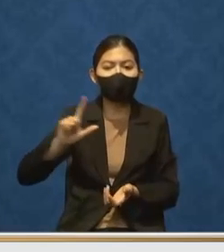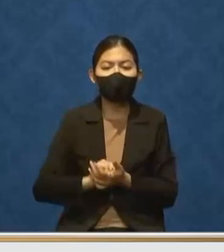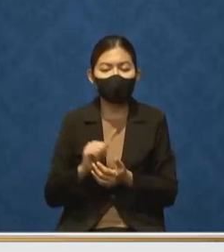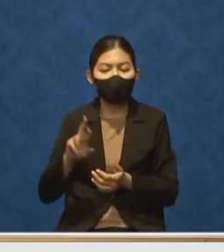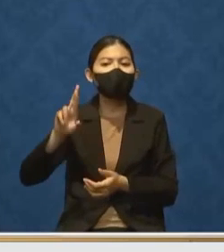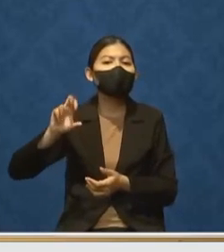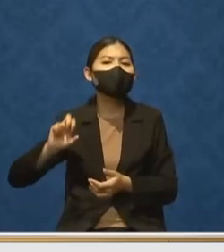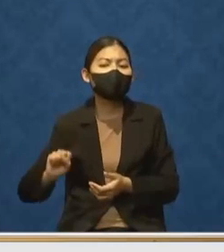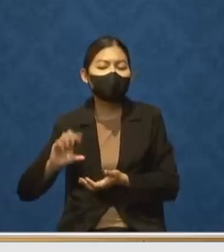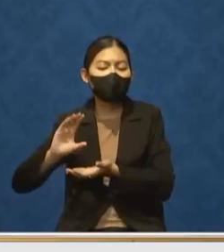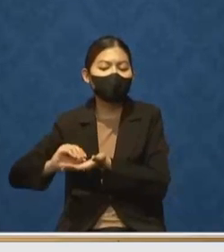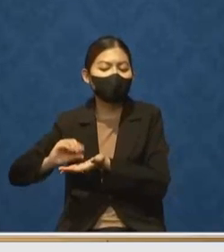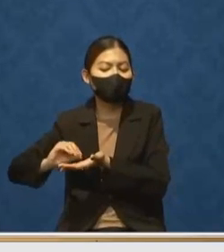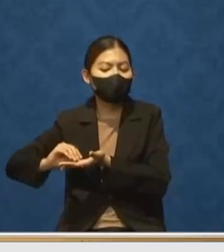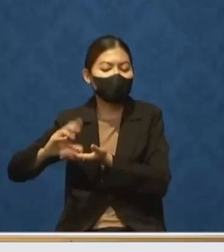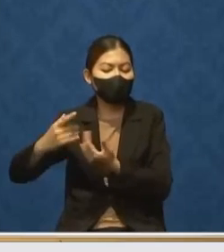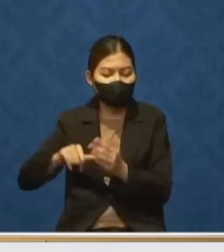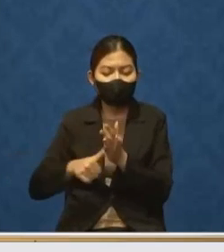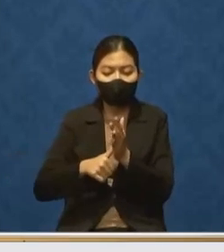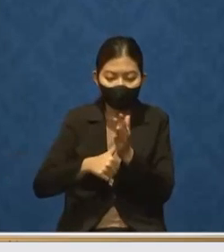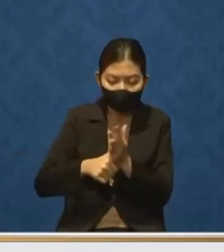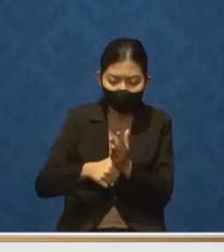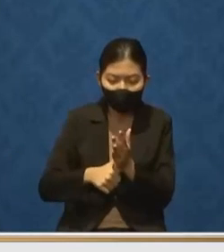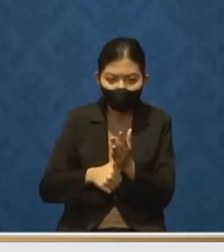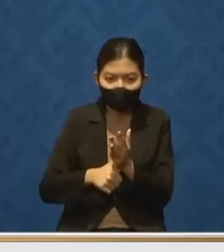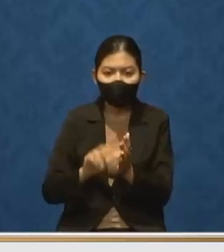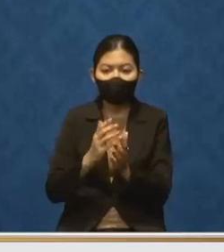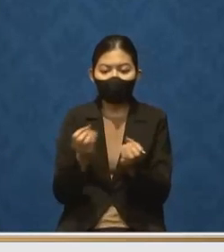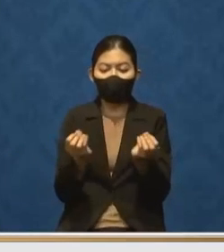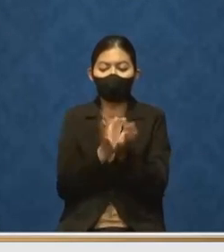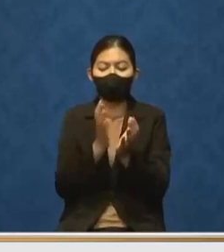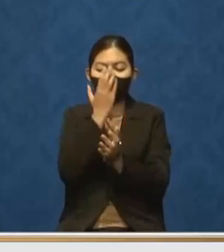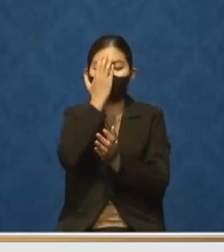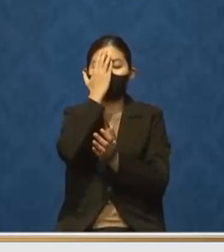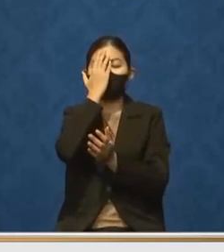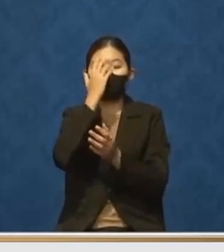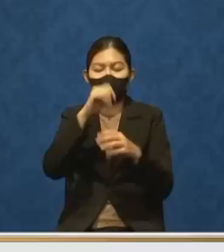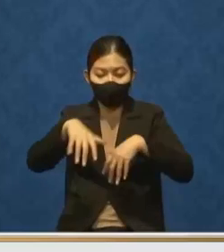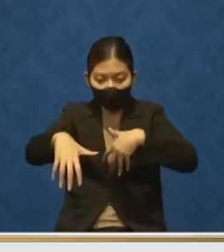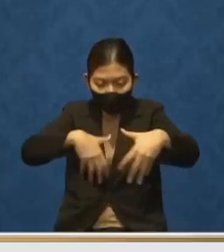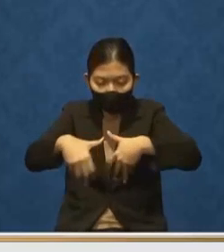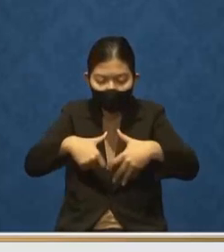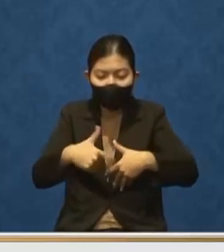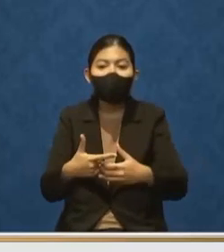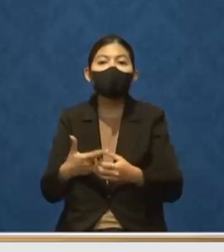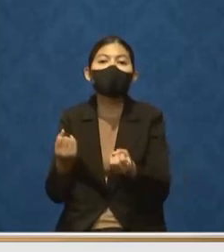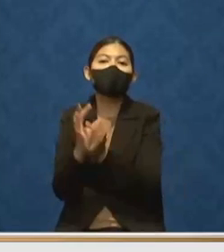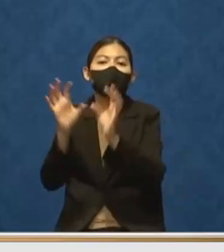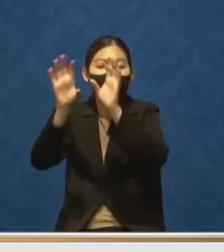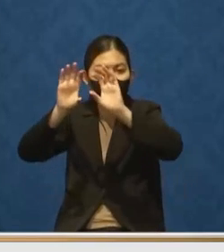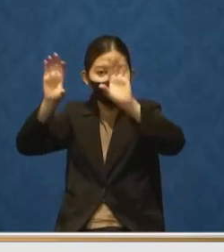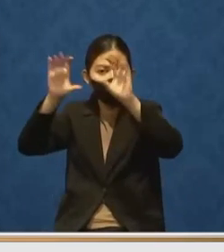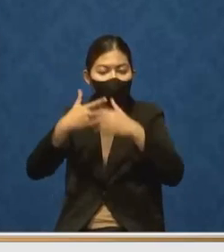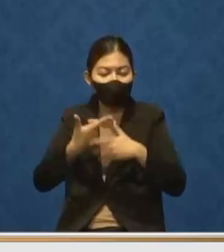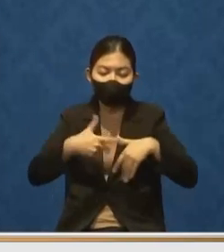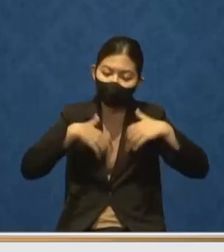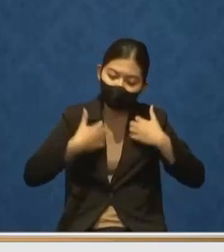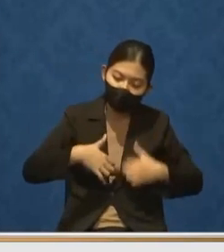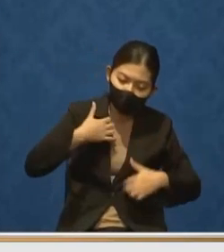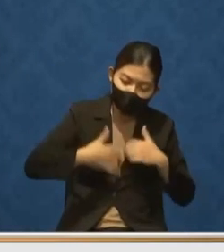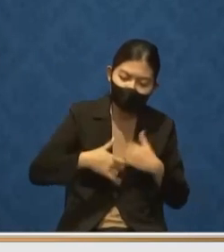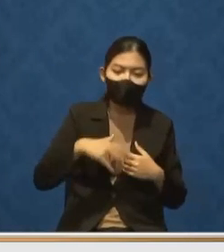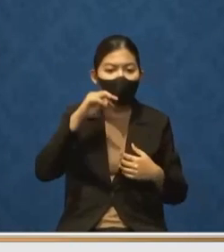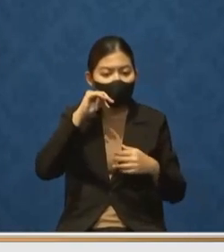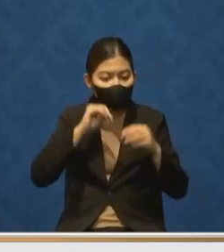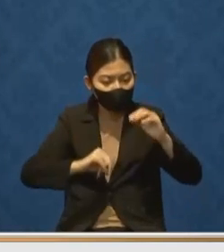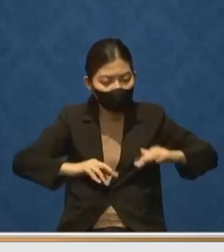ใช้จ่ายในการป้องกันแก้ไขสถานการณ์อันกระทบต่อความสงบเรียบร้อยของประชาชนความมั่นคงของรัฐการเยียวยาหรือบรรเทาความเสียหายจากภัยพิบัติ